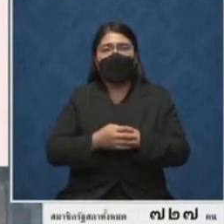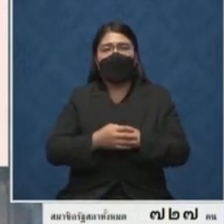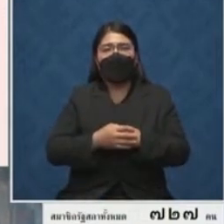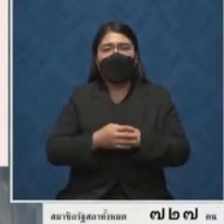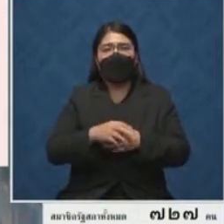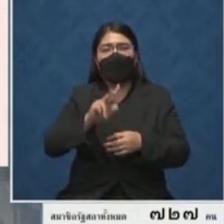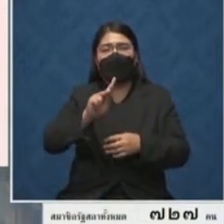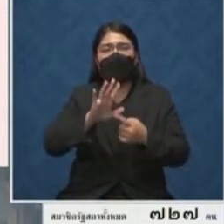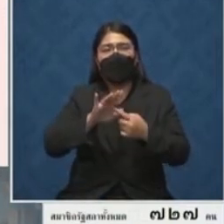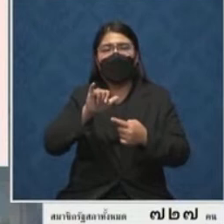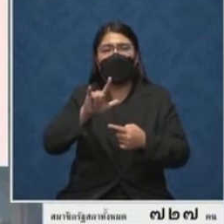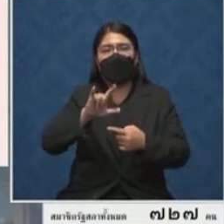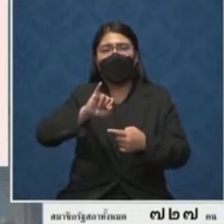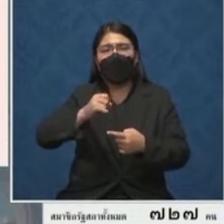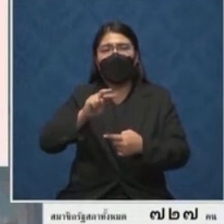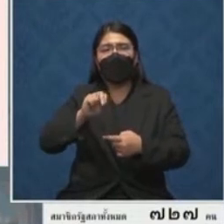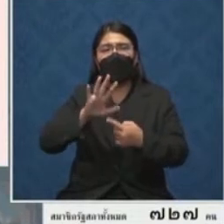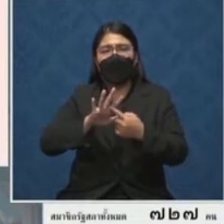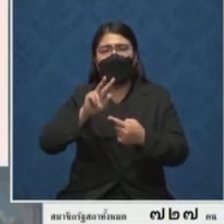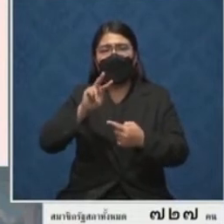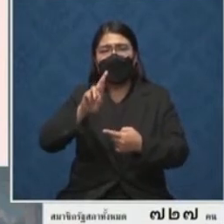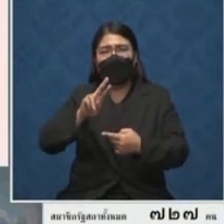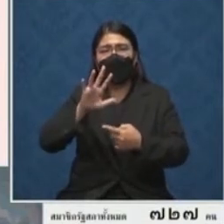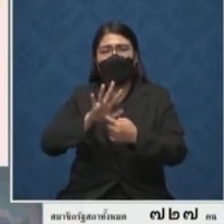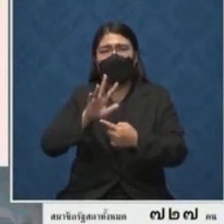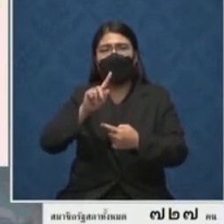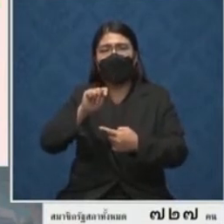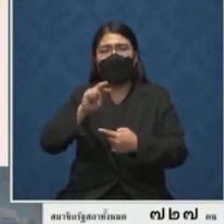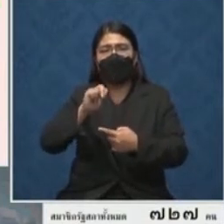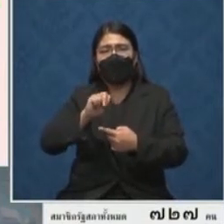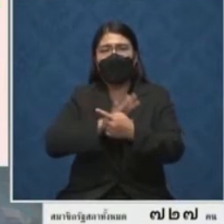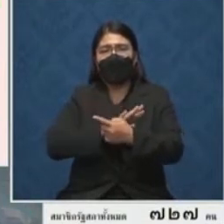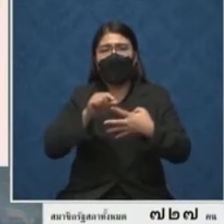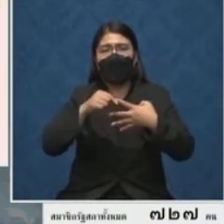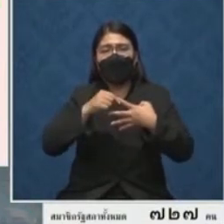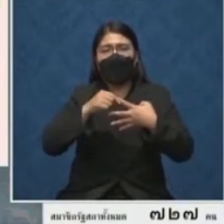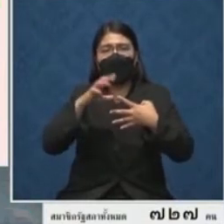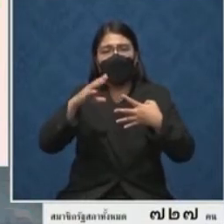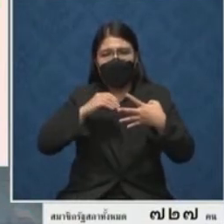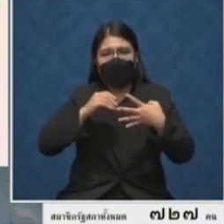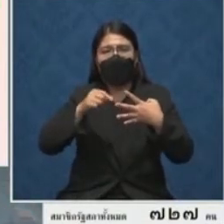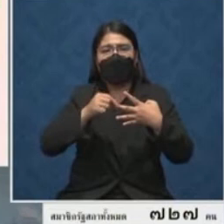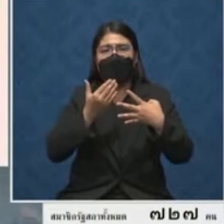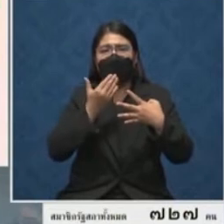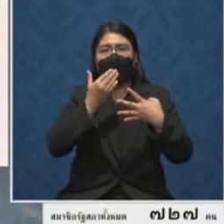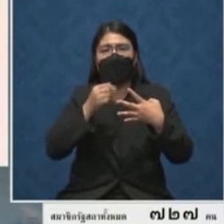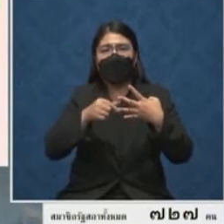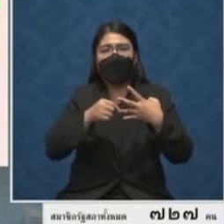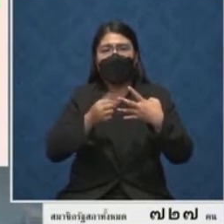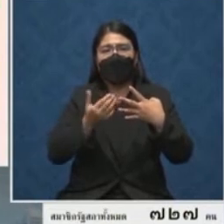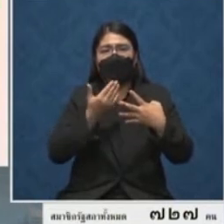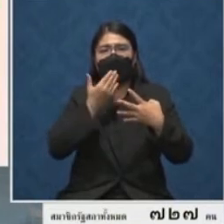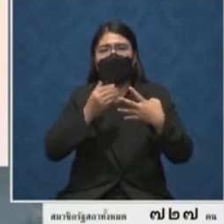ตน์ลีวิโรจน ์1รับหลักการ2งดออกเสียง3งดออก